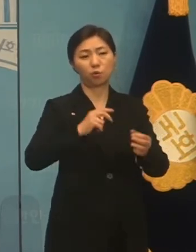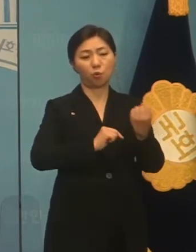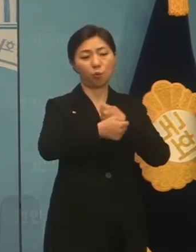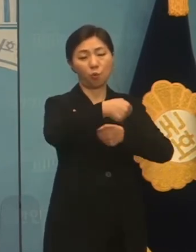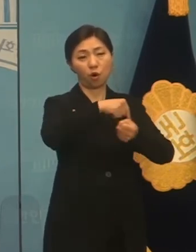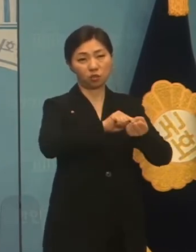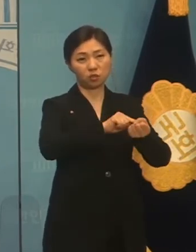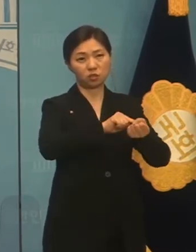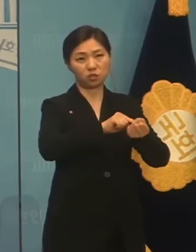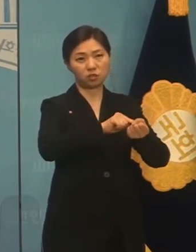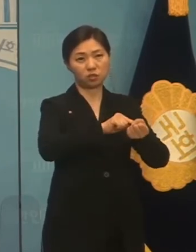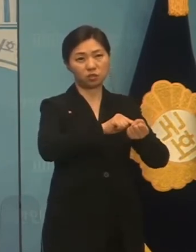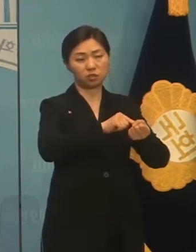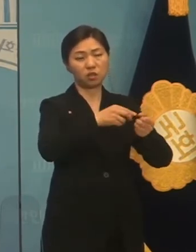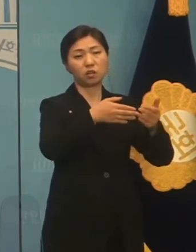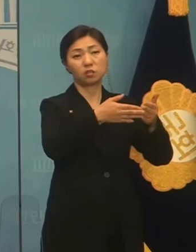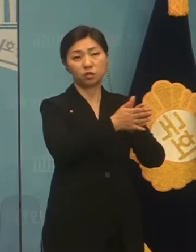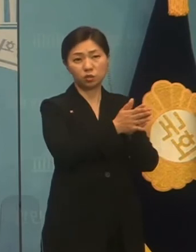탈원전으로 인한